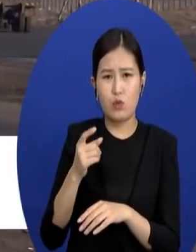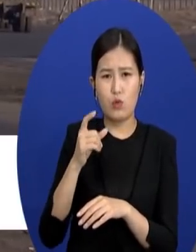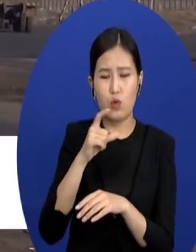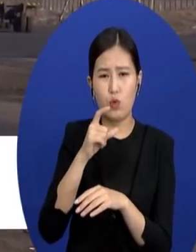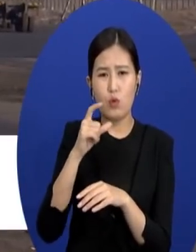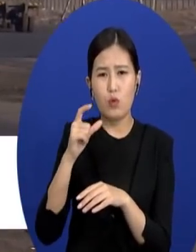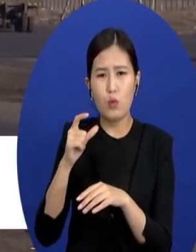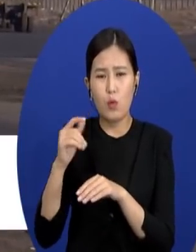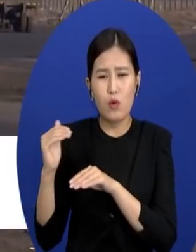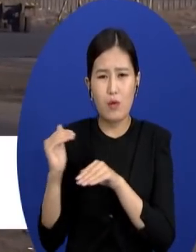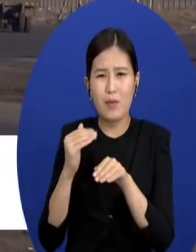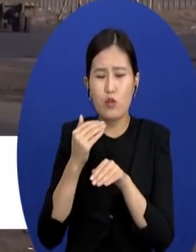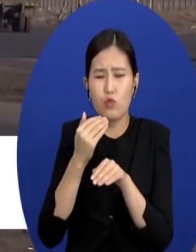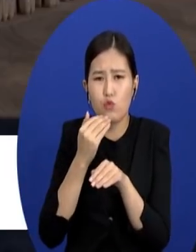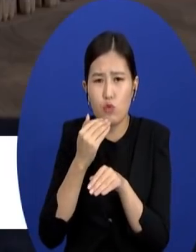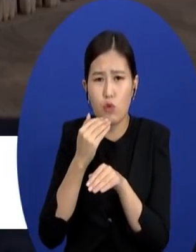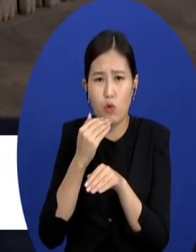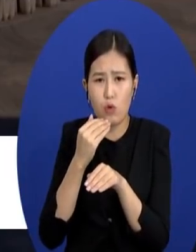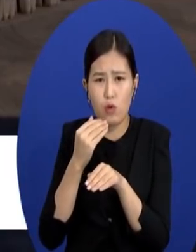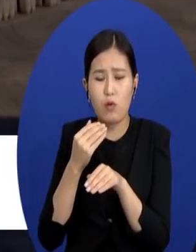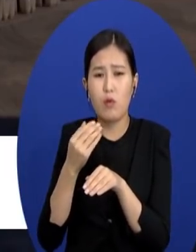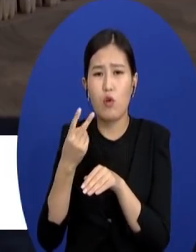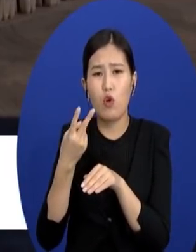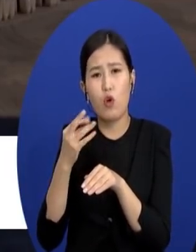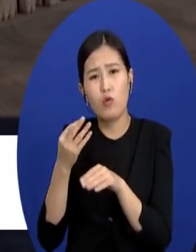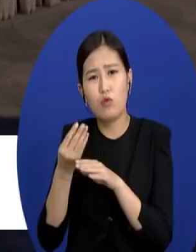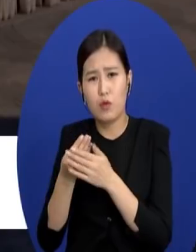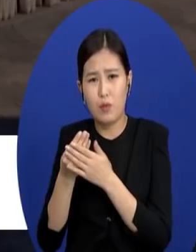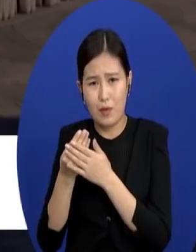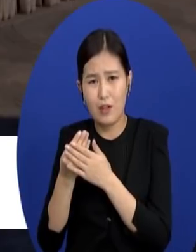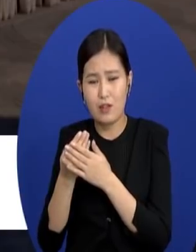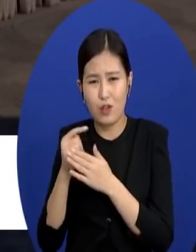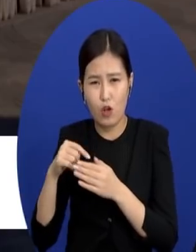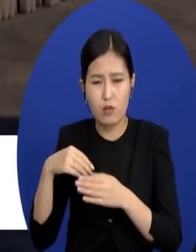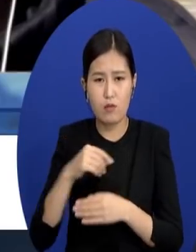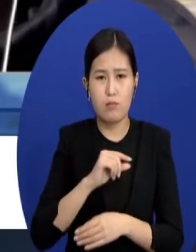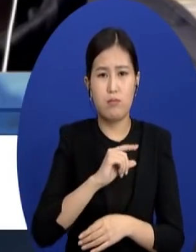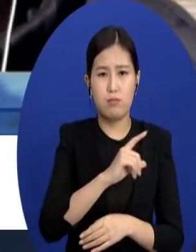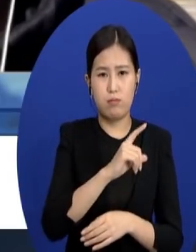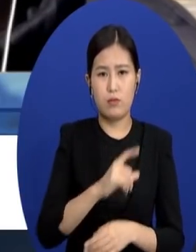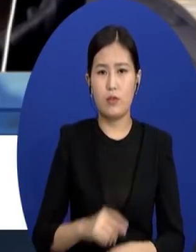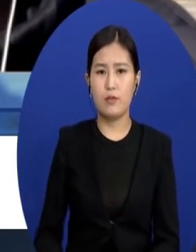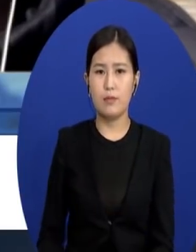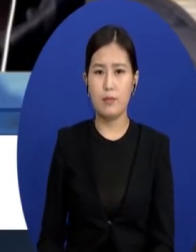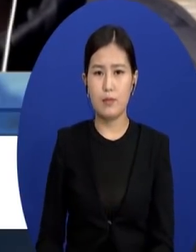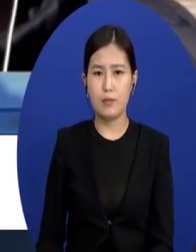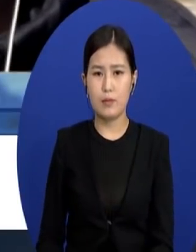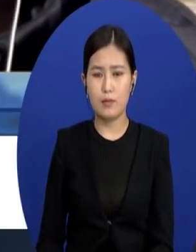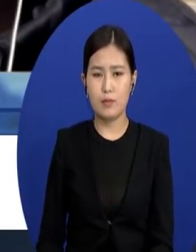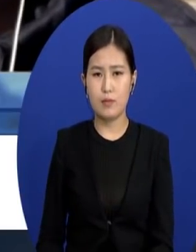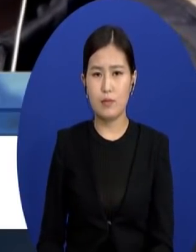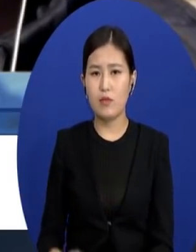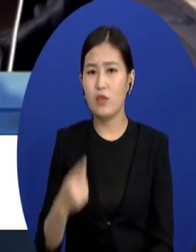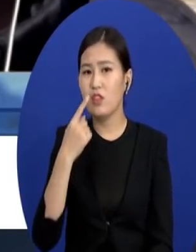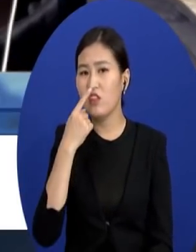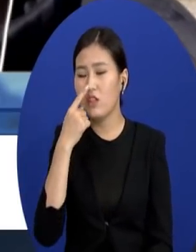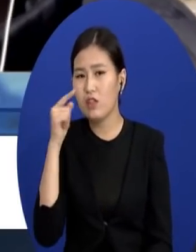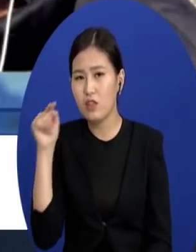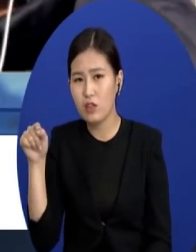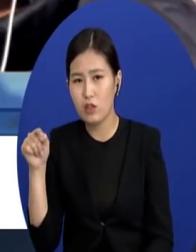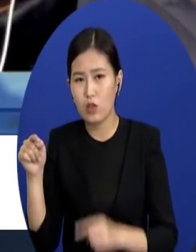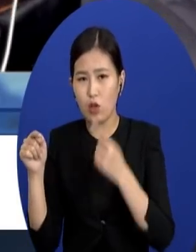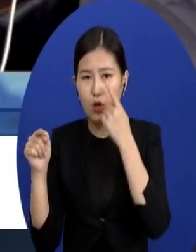буурж исэн. Одоо бас тодорхой шалтгаанууд байна энэ дээр. Тэгэхээр Хятадын тал Монголын талын PCR